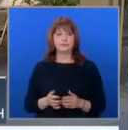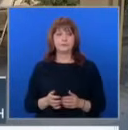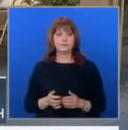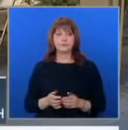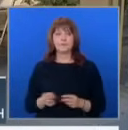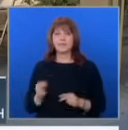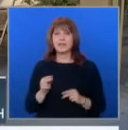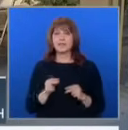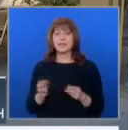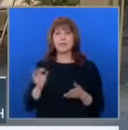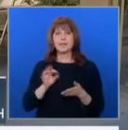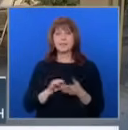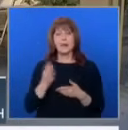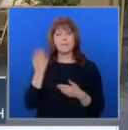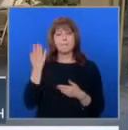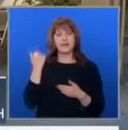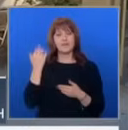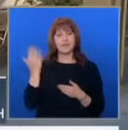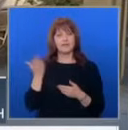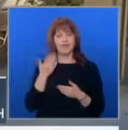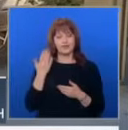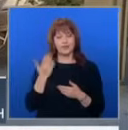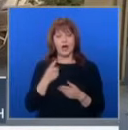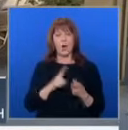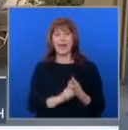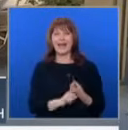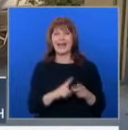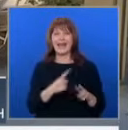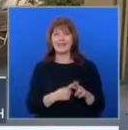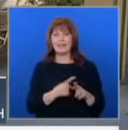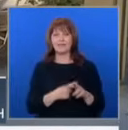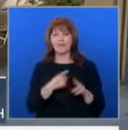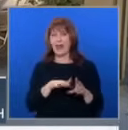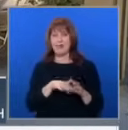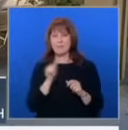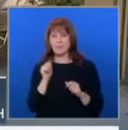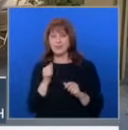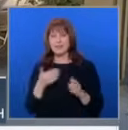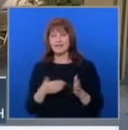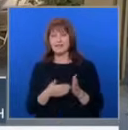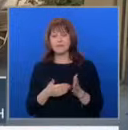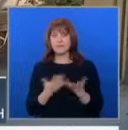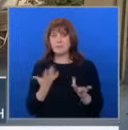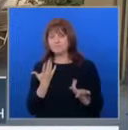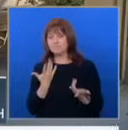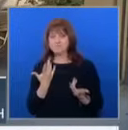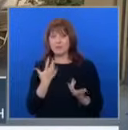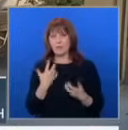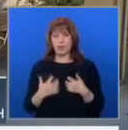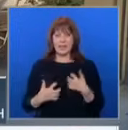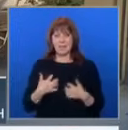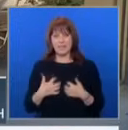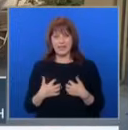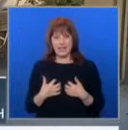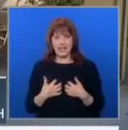На заседанието е присъствал и бившият вече лидер на партията Корнелия Нинова, която го е напуснала, което е породило и известно напрежение.